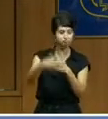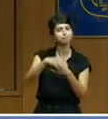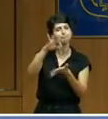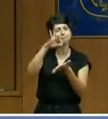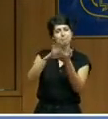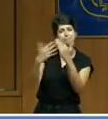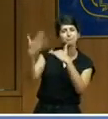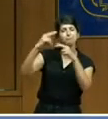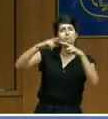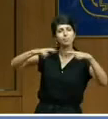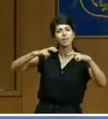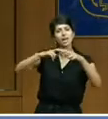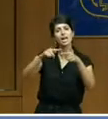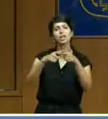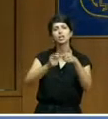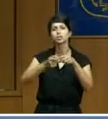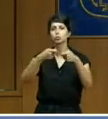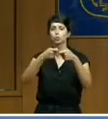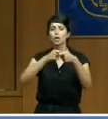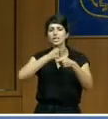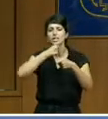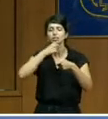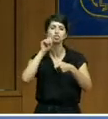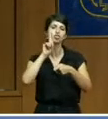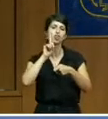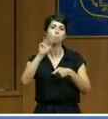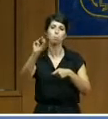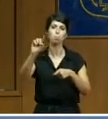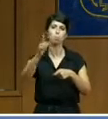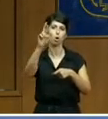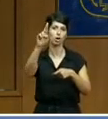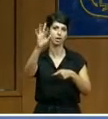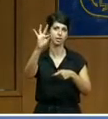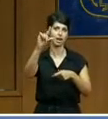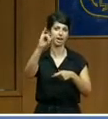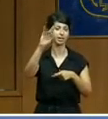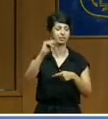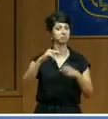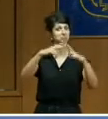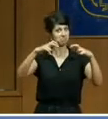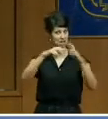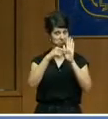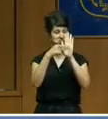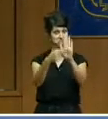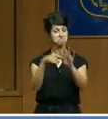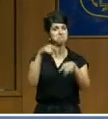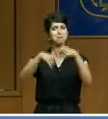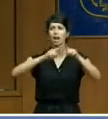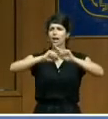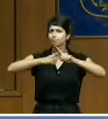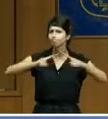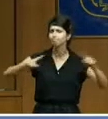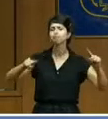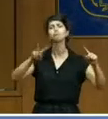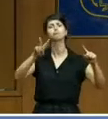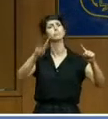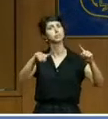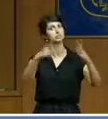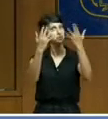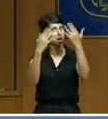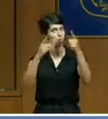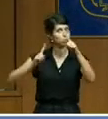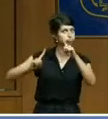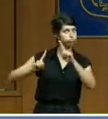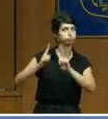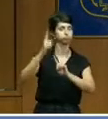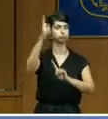חקרתי גן שקשור להזדקנות ונקרא מורטלין. והספרות מראה שבבעלי חיים שונים יש כמויות